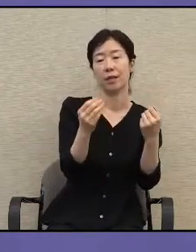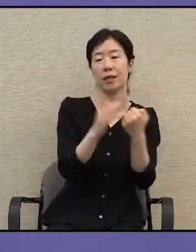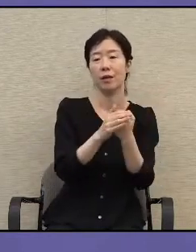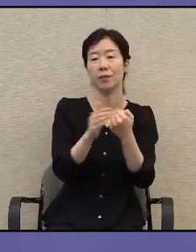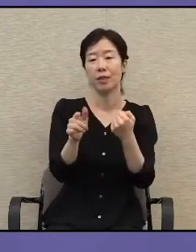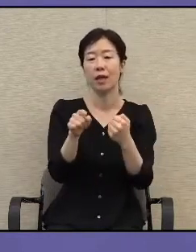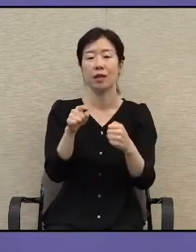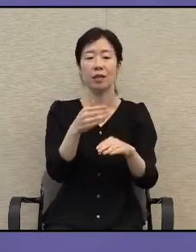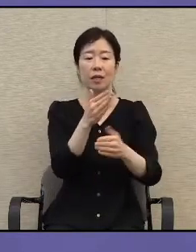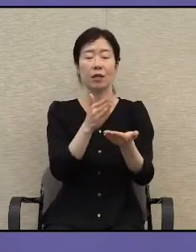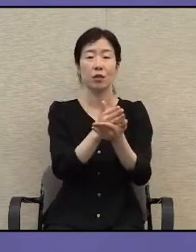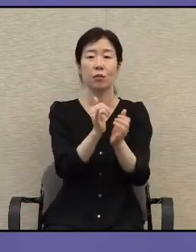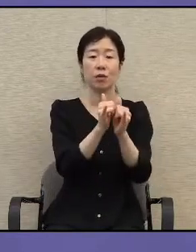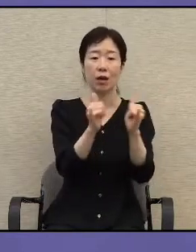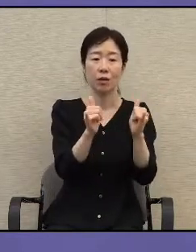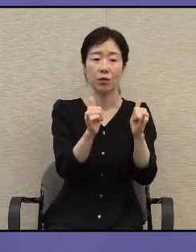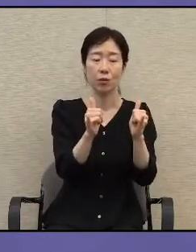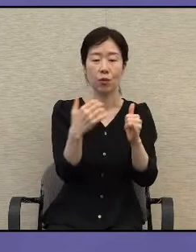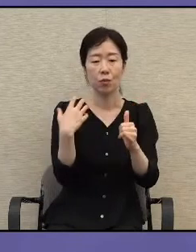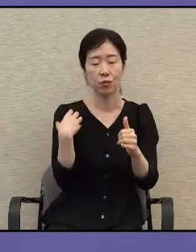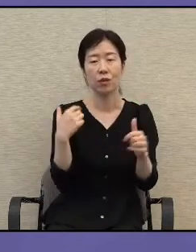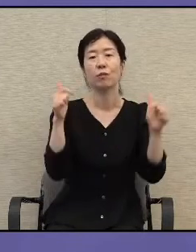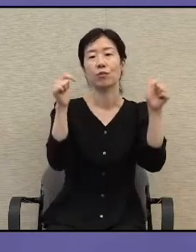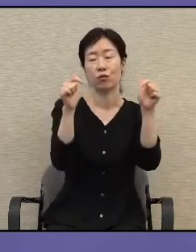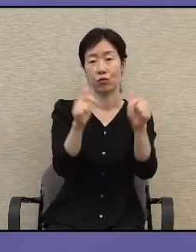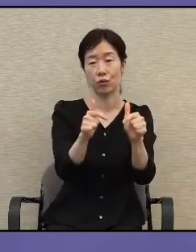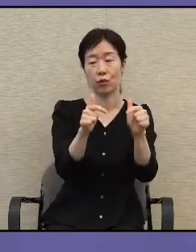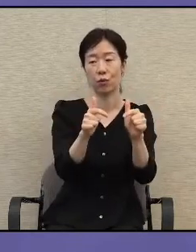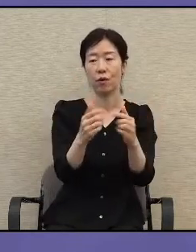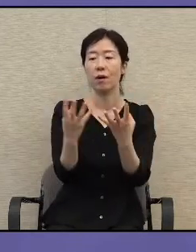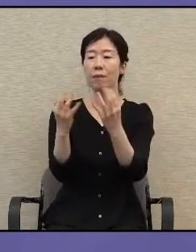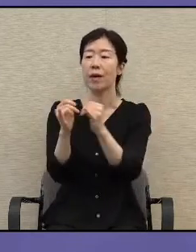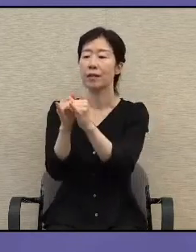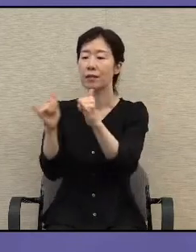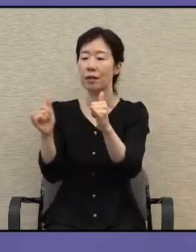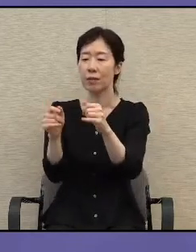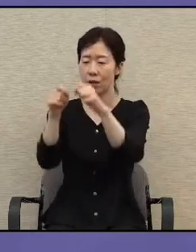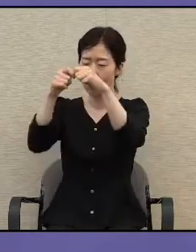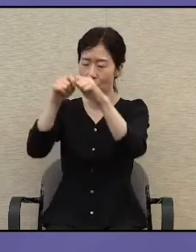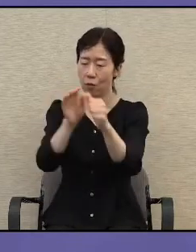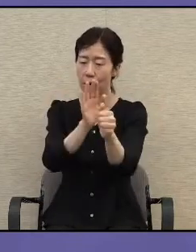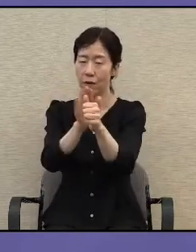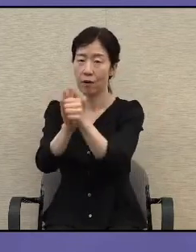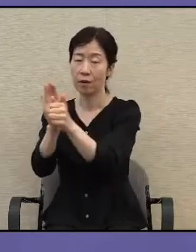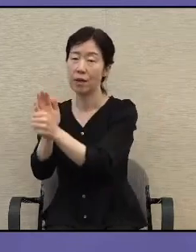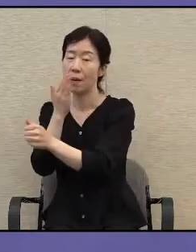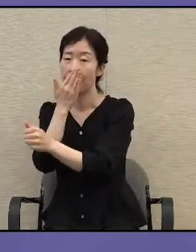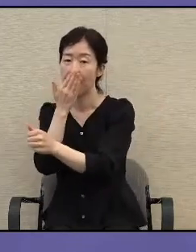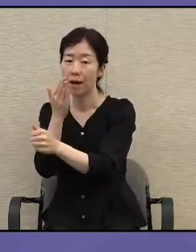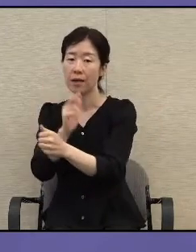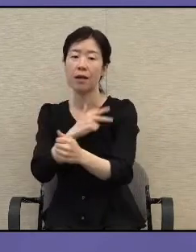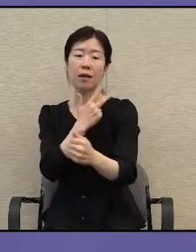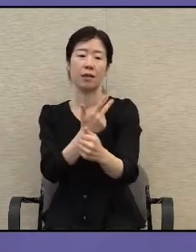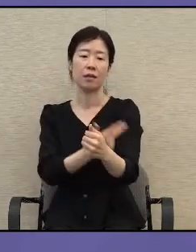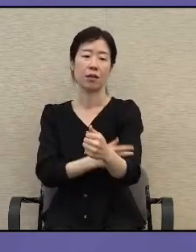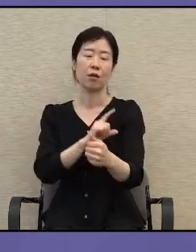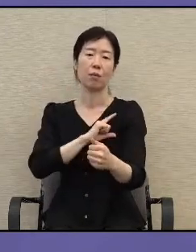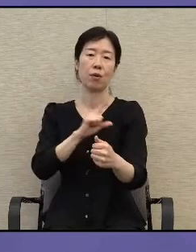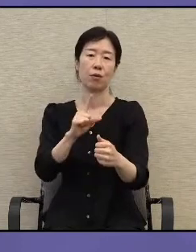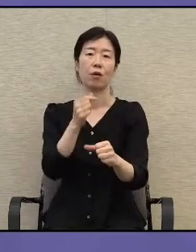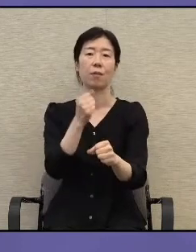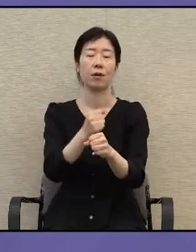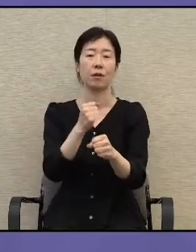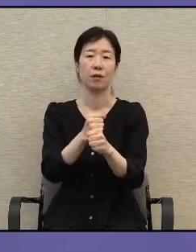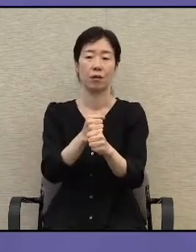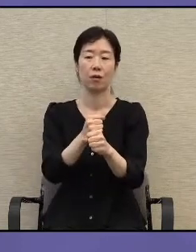스크리닝하고 조기 개입할 수 있도록 하기 위해서는 우리나라도 해외와 같은 정신건강 전문가 면허제도가 마련돼야 된다라고 생각을 합니다.